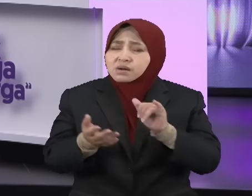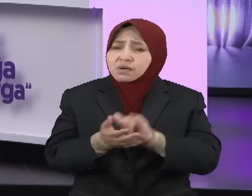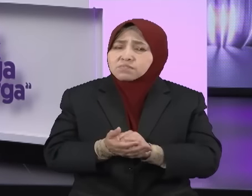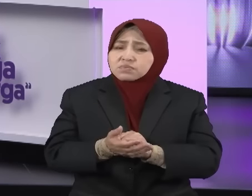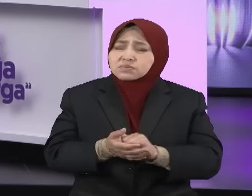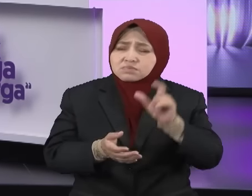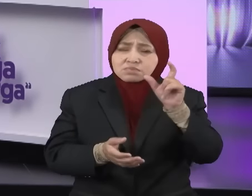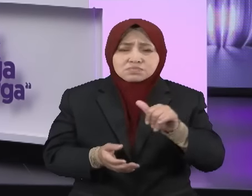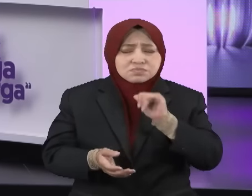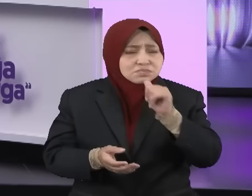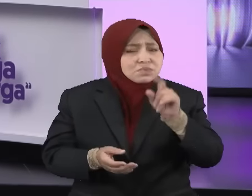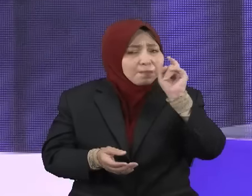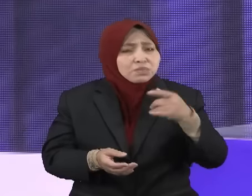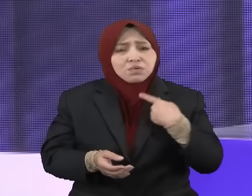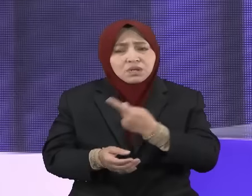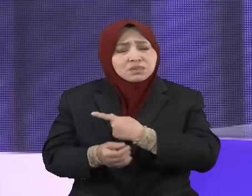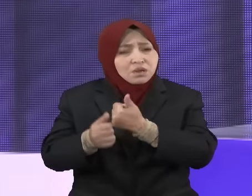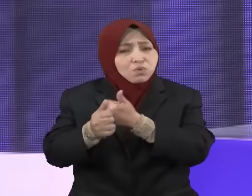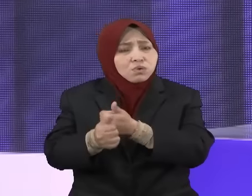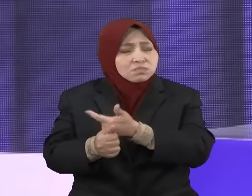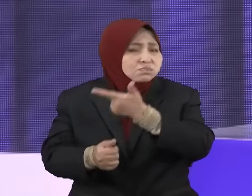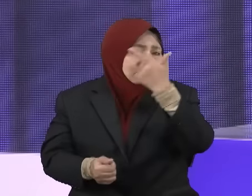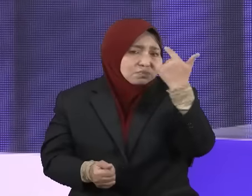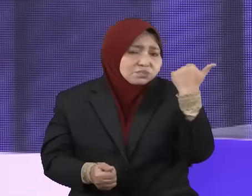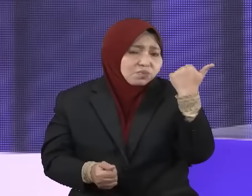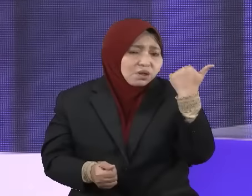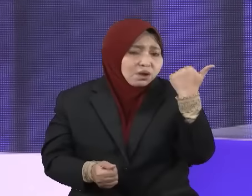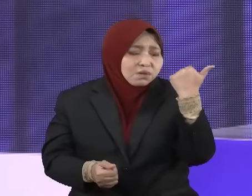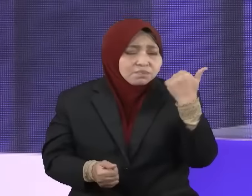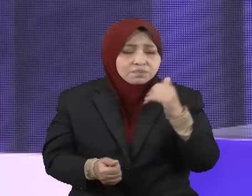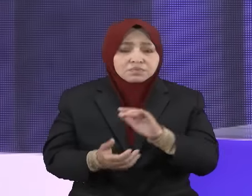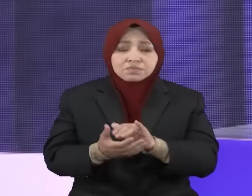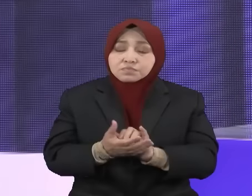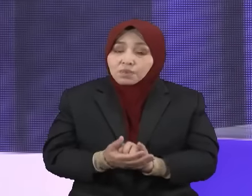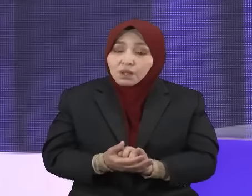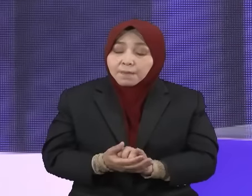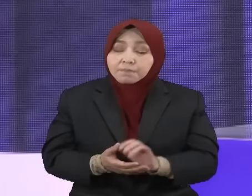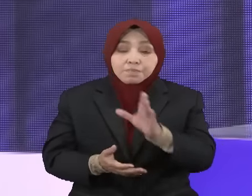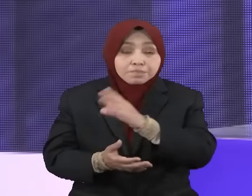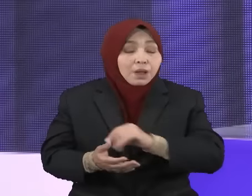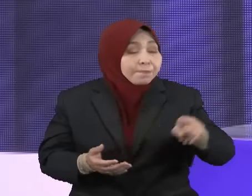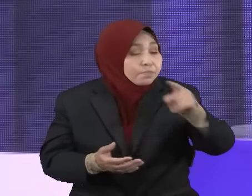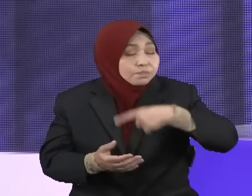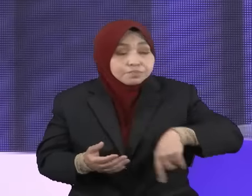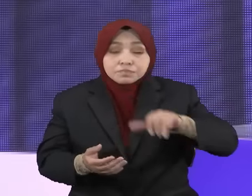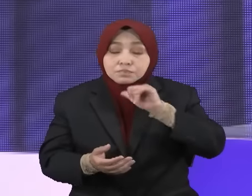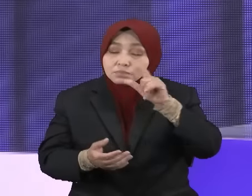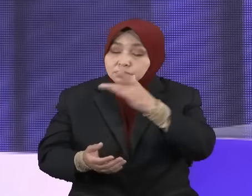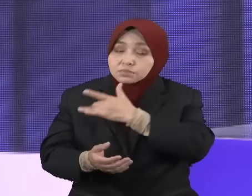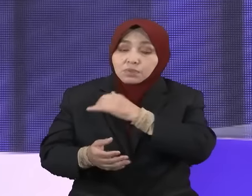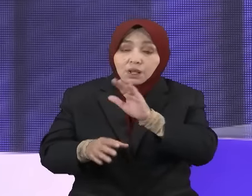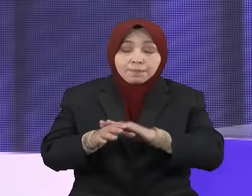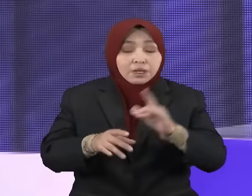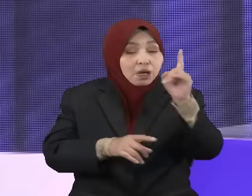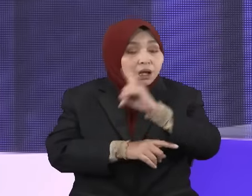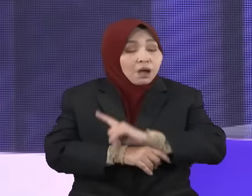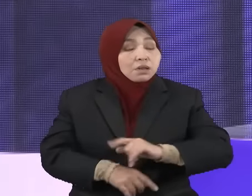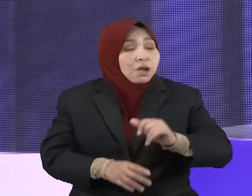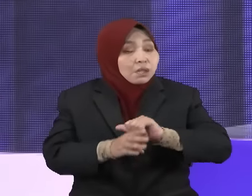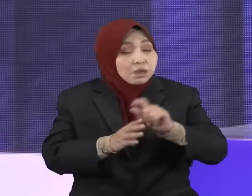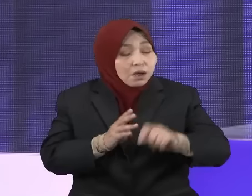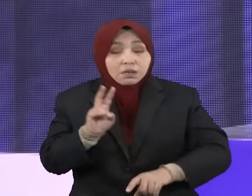tidak patut kita ikut? Iaitu kerana walladzina la yu'minuna bil akhirah, mereka itu tidak beriman kepada hari akhirat.